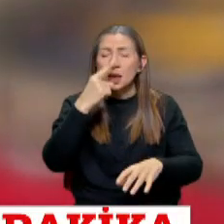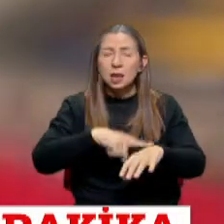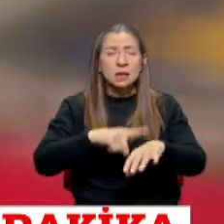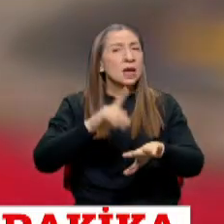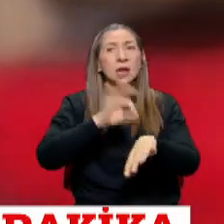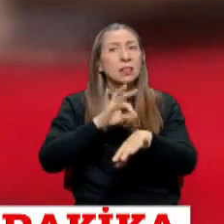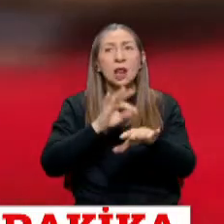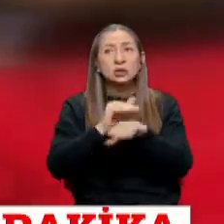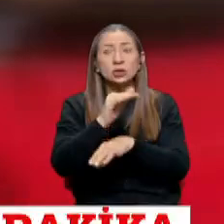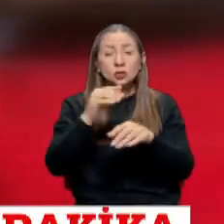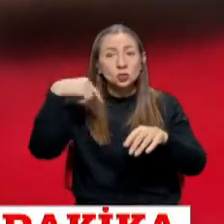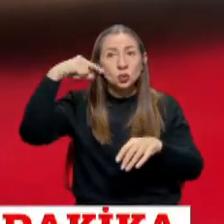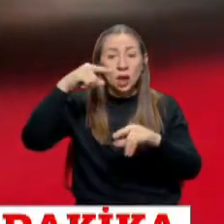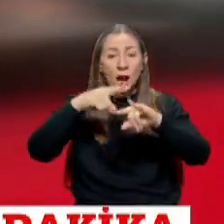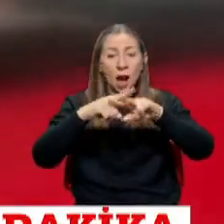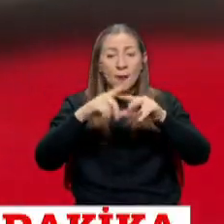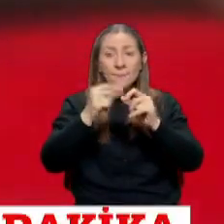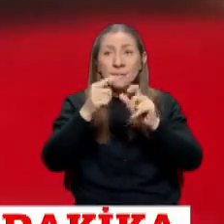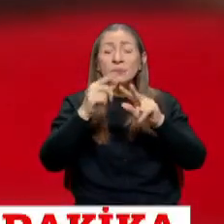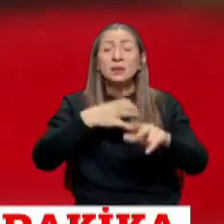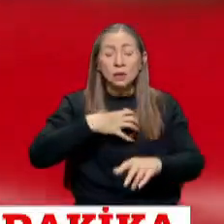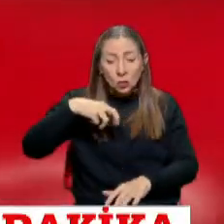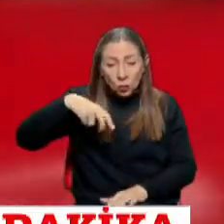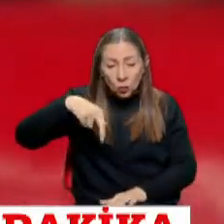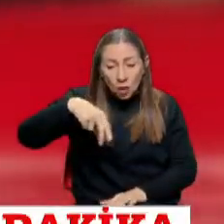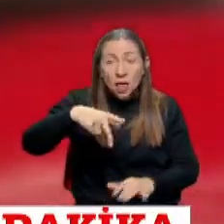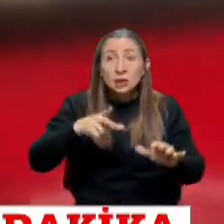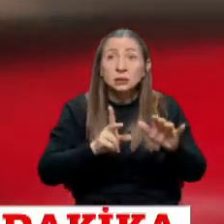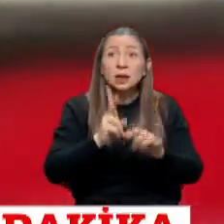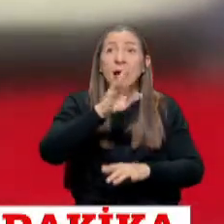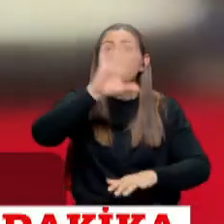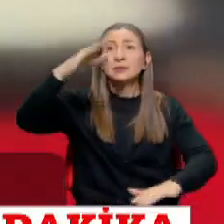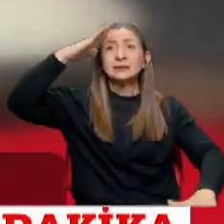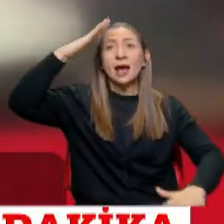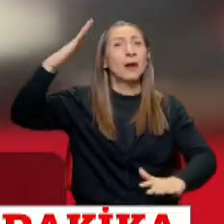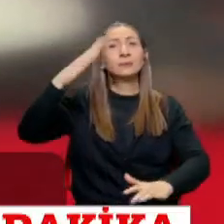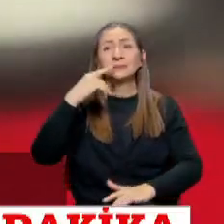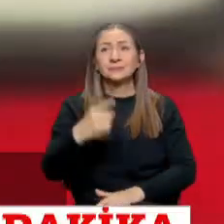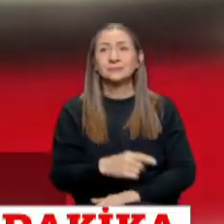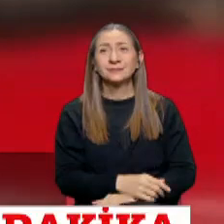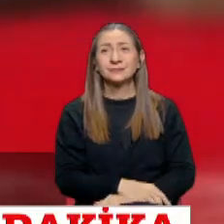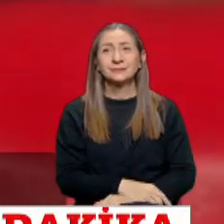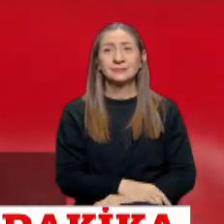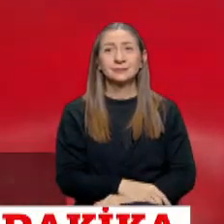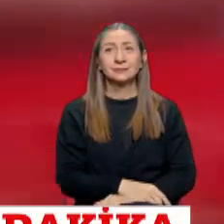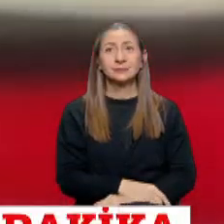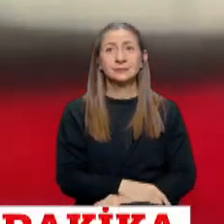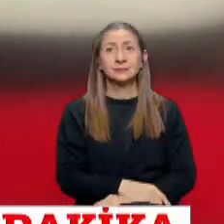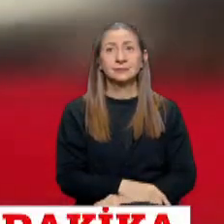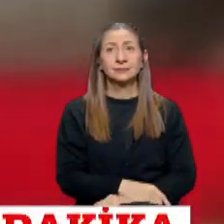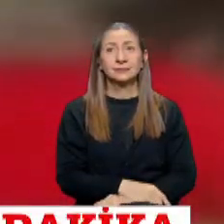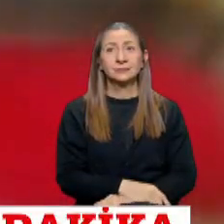anlar yaşandı. Suriyeli Habib enkazdan yürüyerek çıktı. Ekipleri selamladı. Adam sizden sakin ya, vallahi.